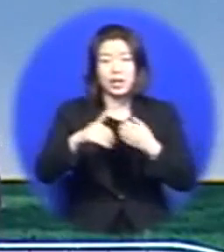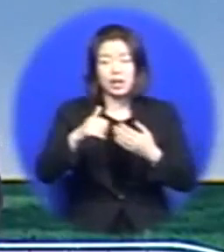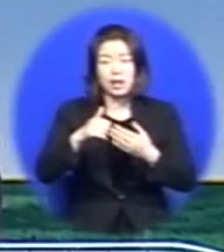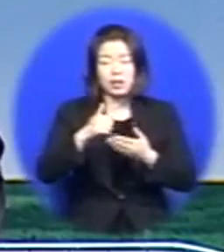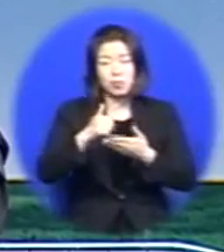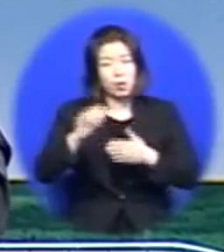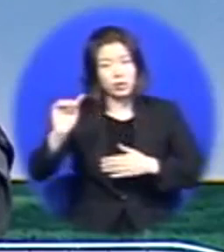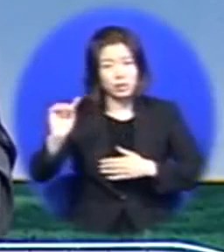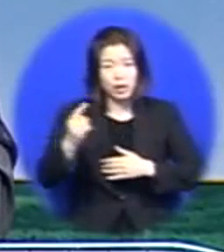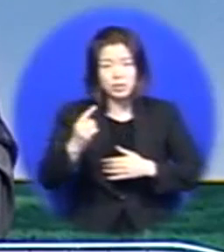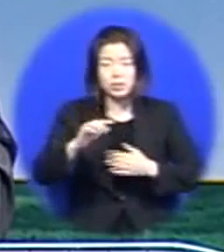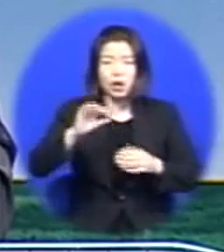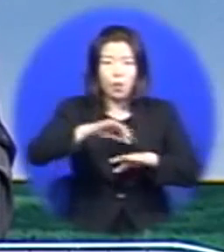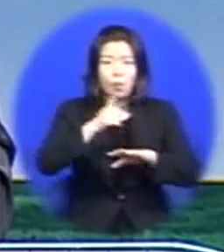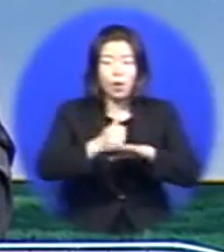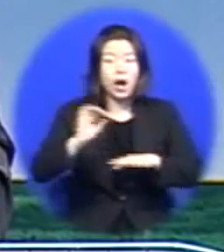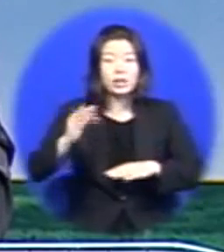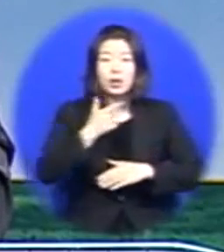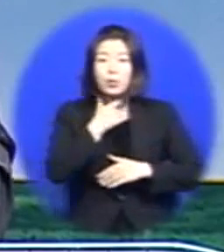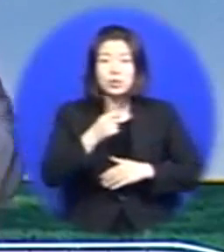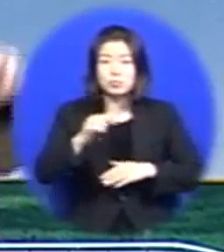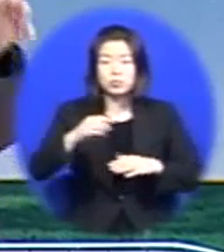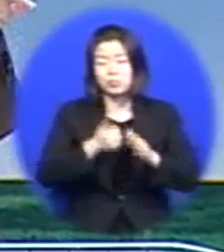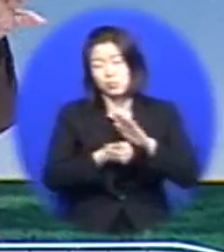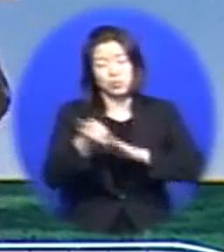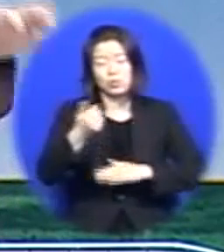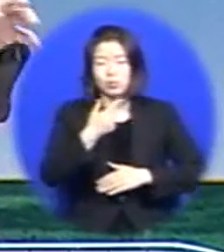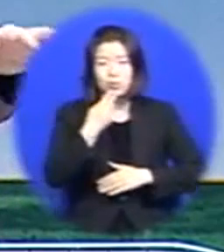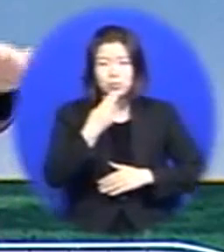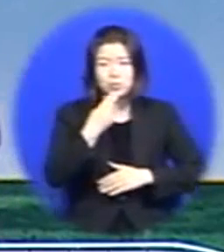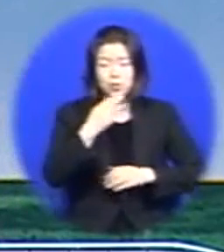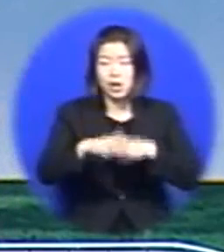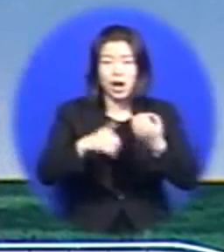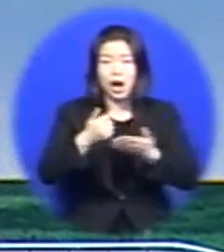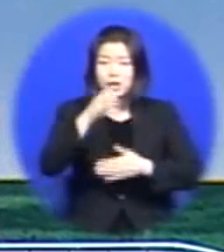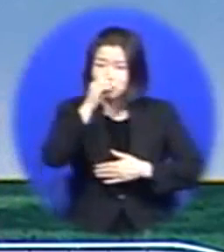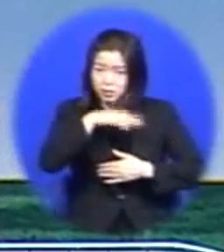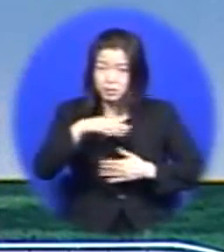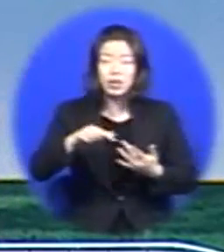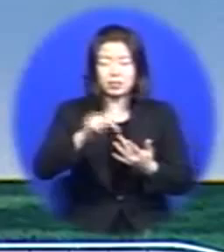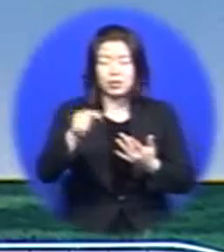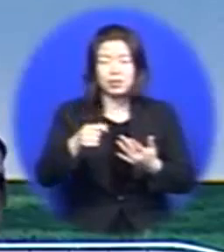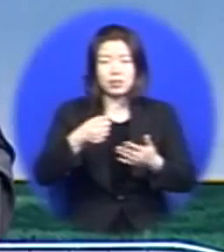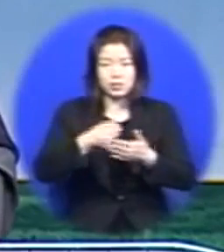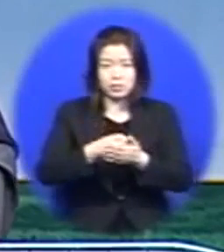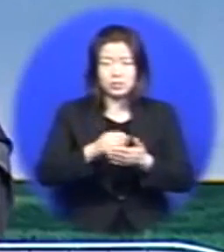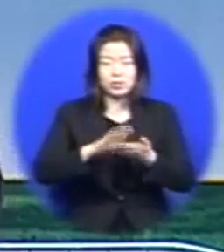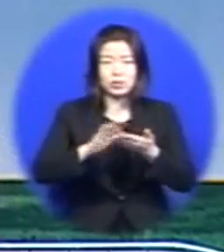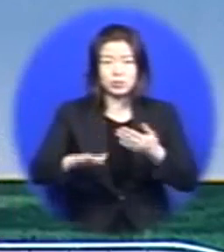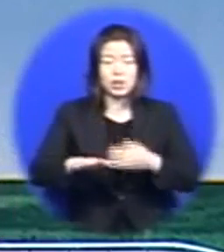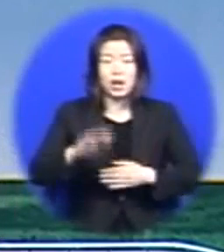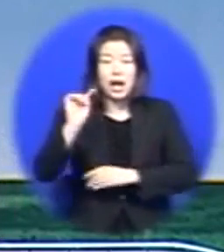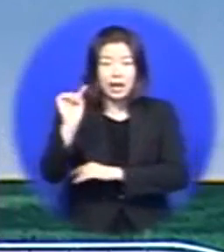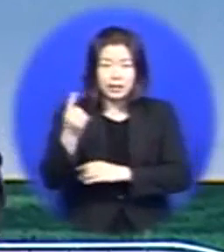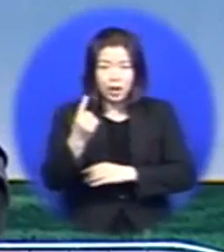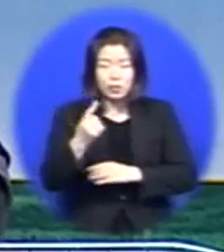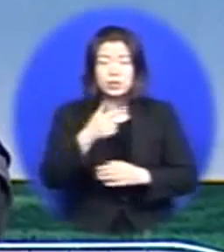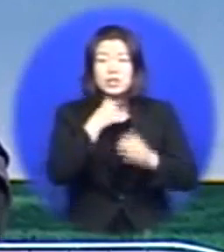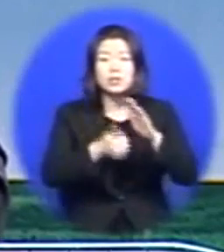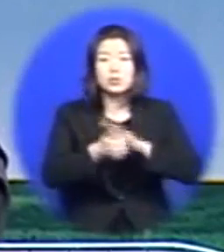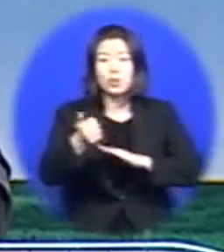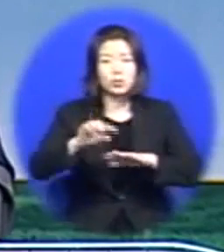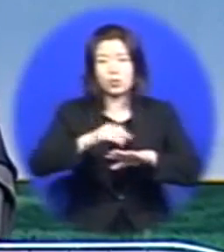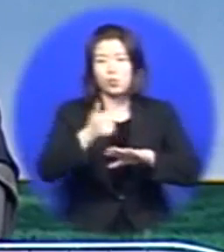다윗에게는 왕 되고자 하는 소원이 없었어요. 하나님이 그냥 그렇게 택하신 겁니다. 다윗의 소원은 왕